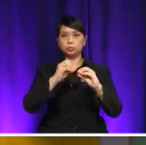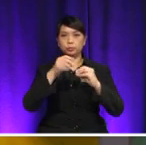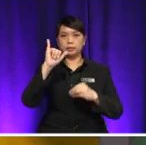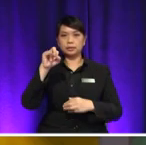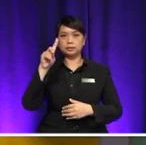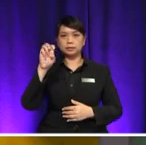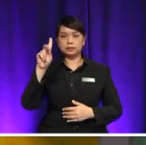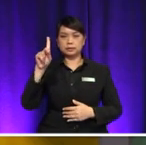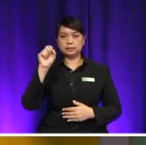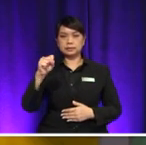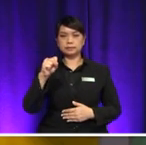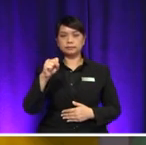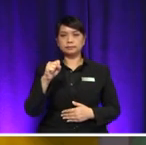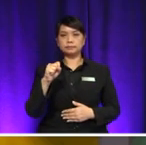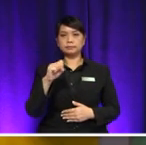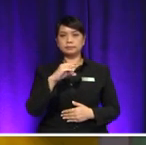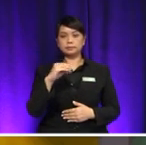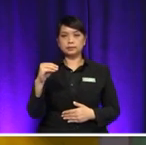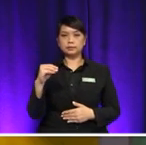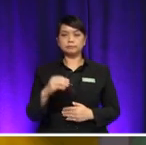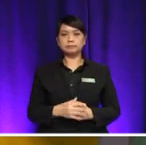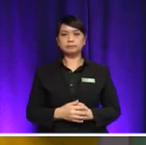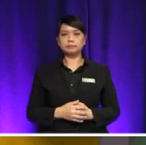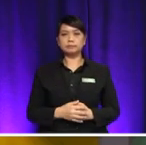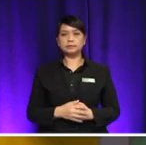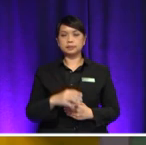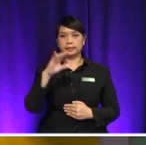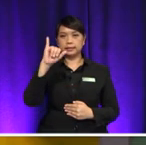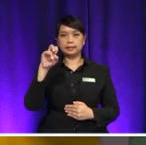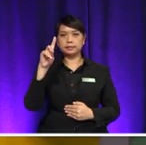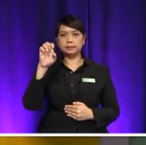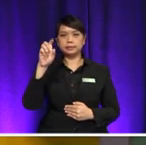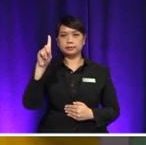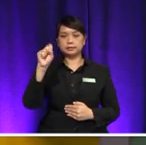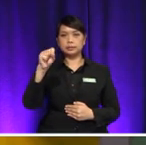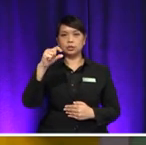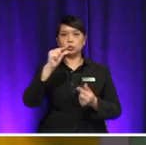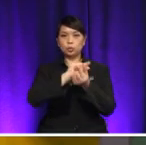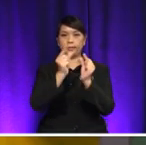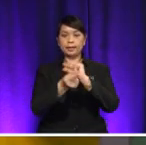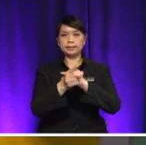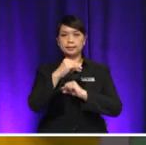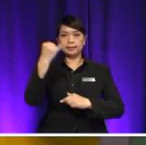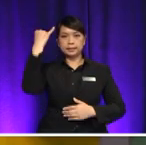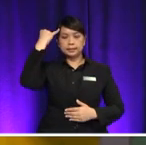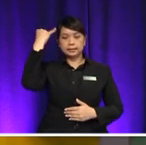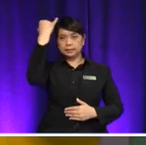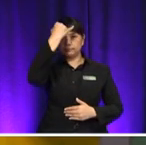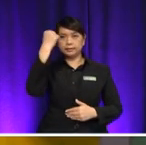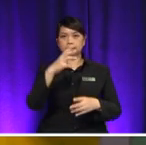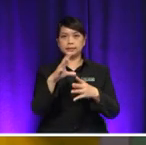juga telah berjaya mentaati dan mentarif apa itu nombo indeks perubahan dan juga Ivan juga dapat menyelesaikan